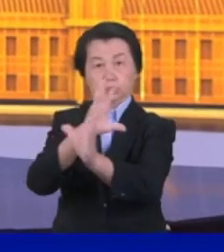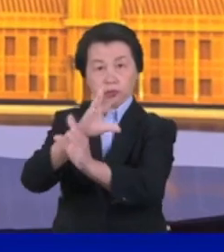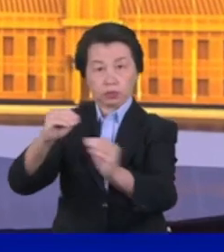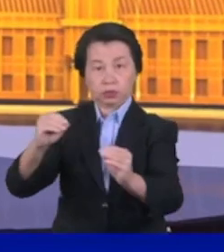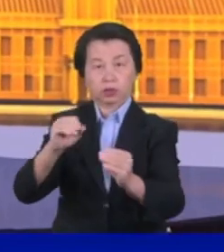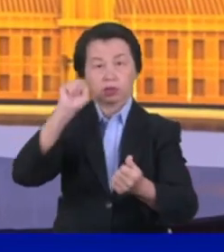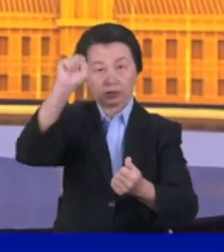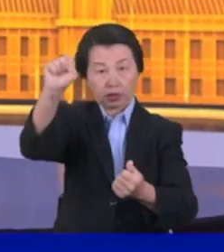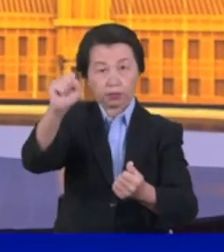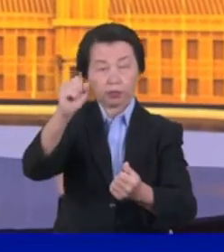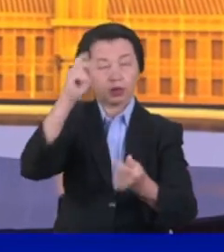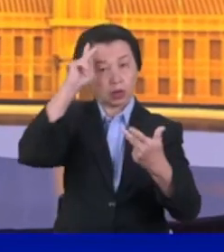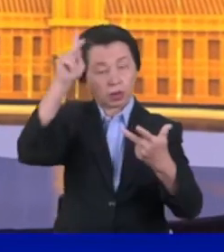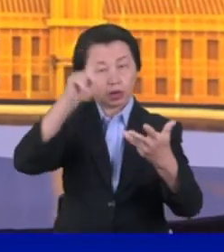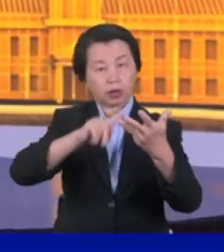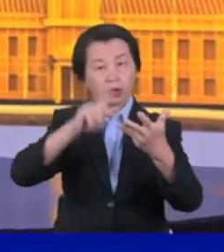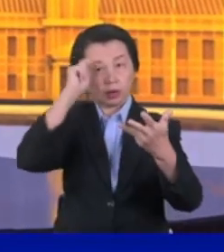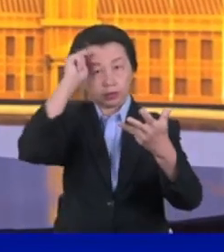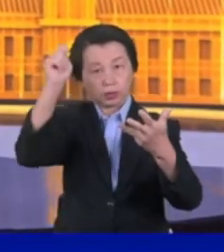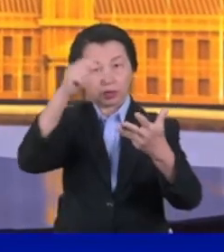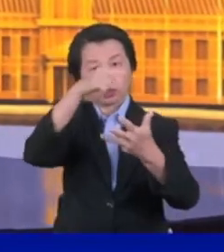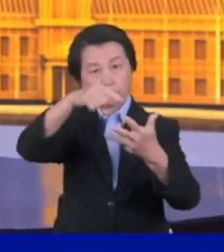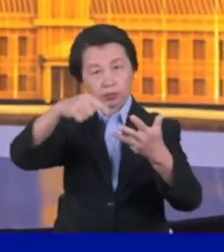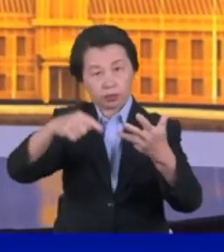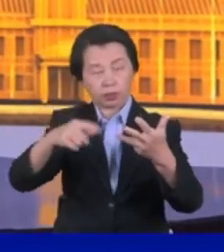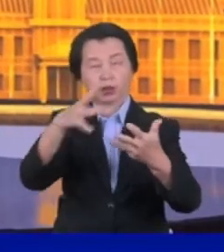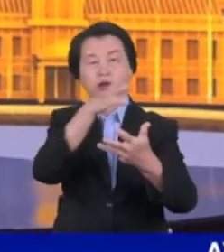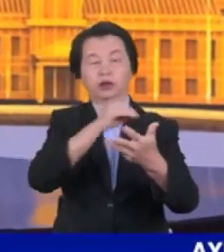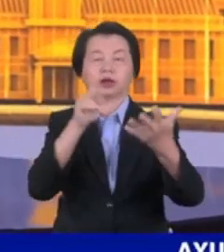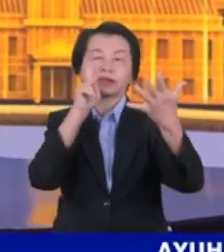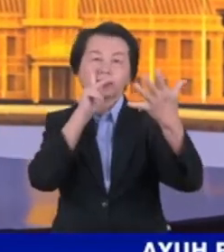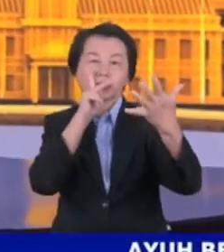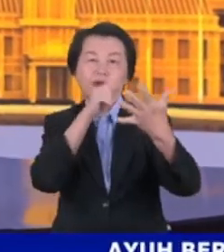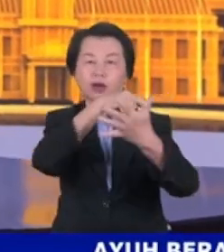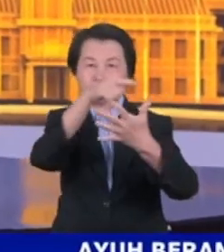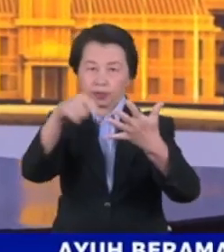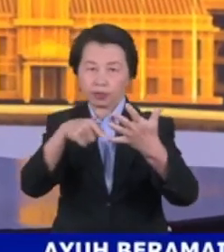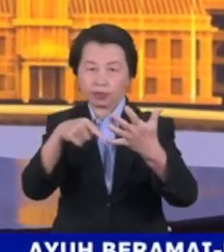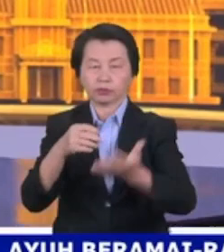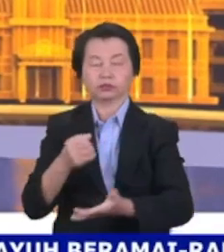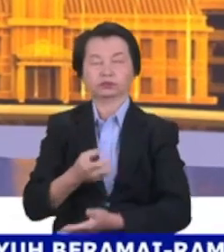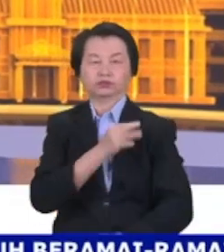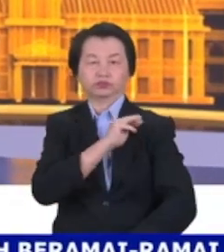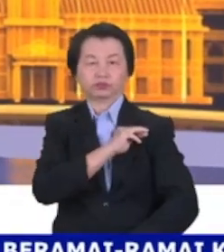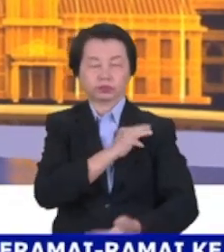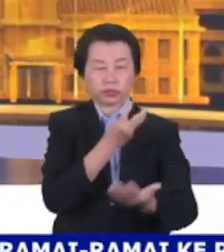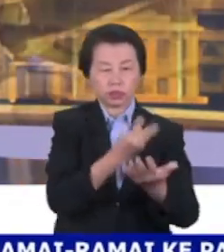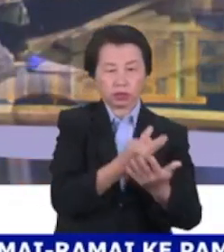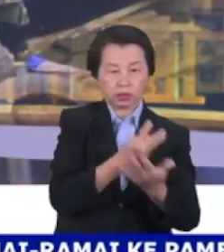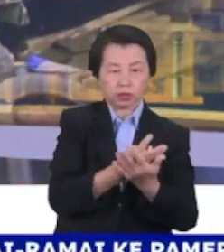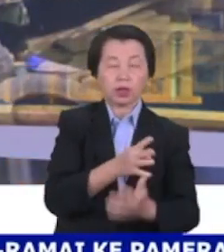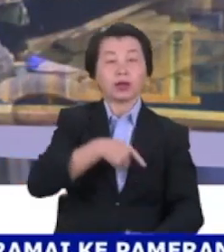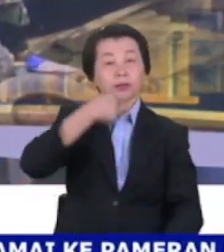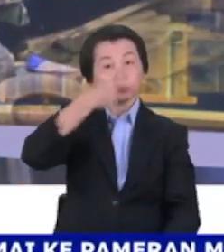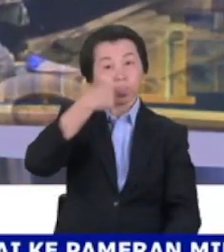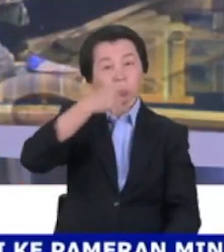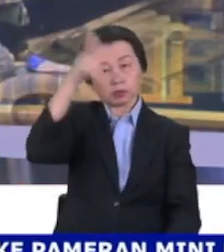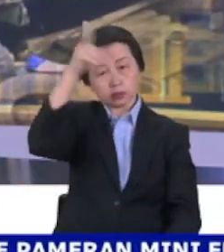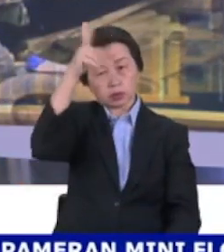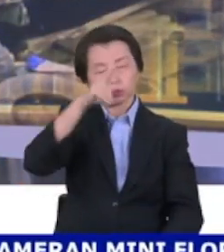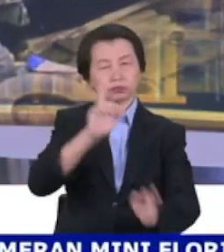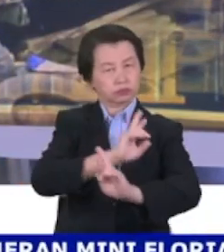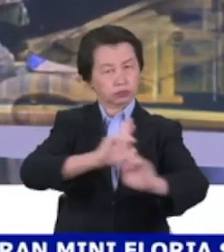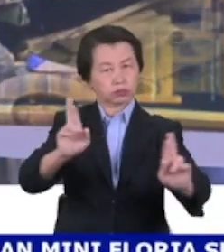Sarawak, Sabah, Kelantan, Terengganu dan juga Kedah. Selain peruntukan, Menteri Ekonomi Rafizi Ramli berkata kerajaan